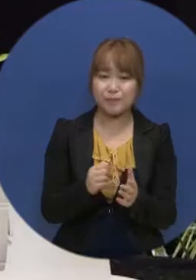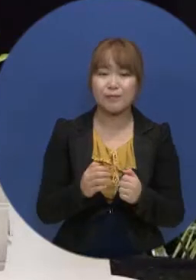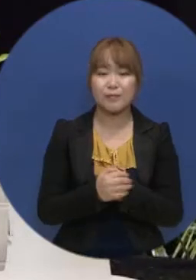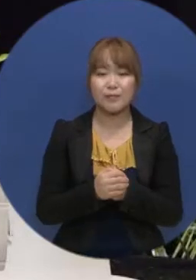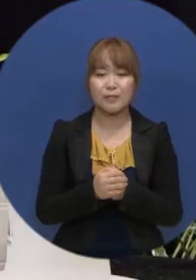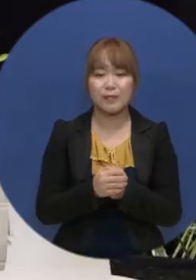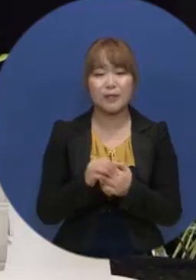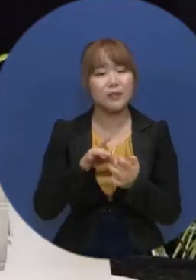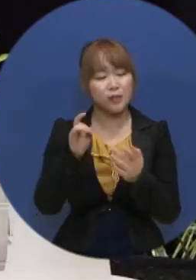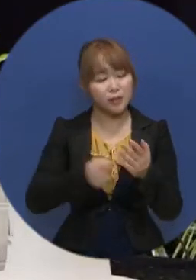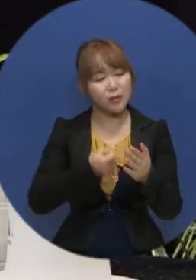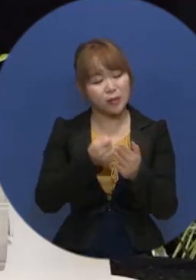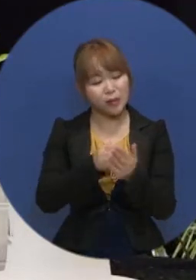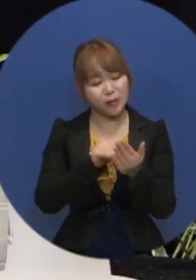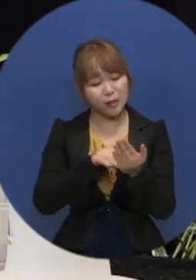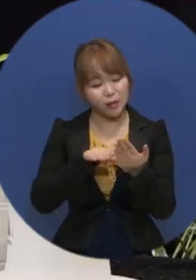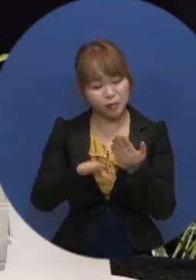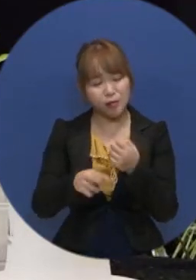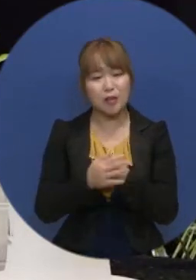그 선택을 해서